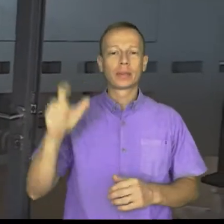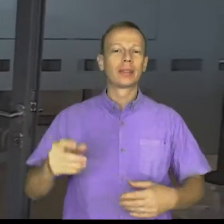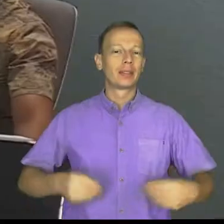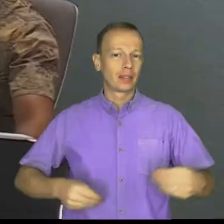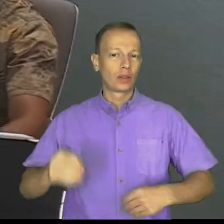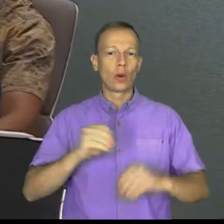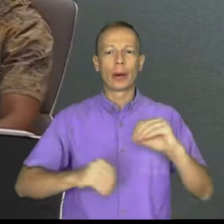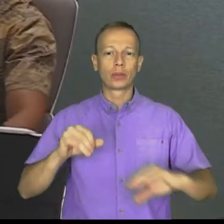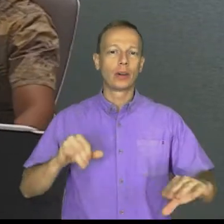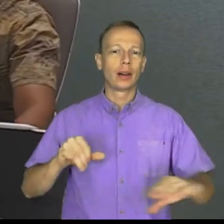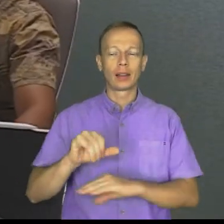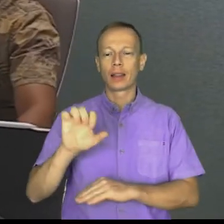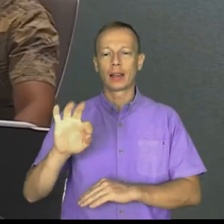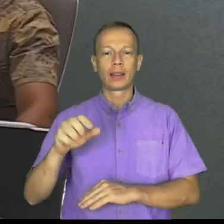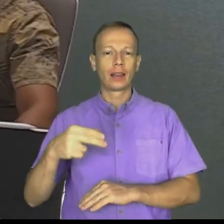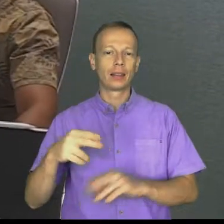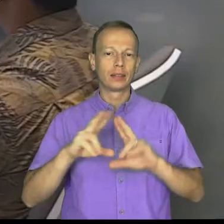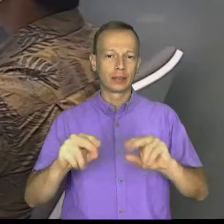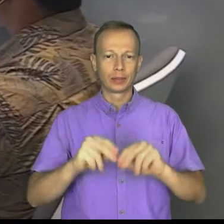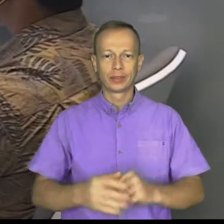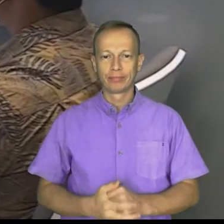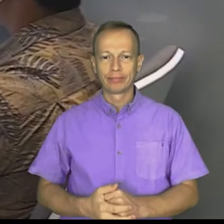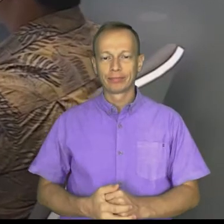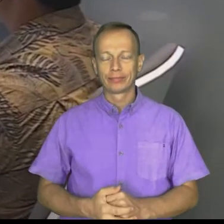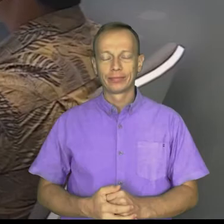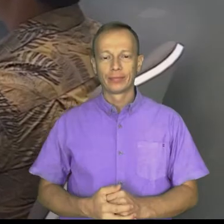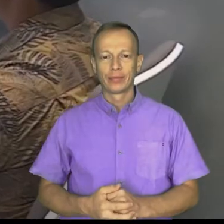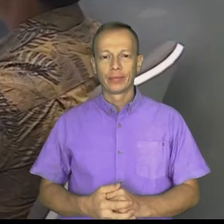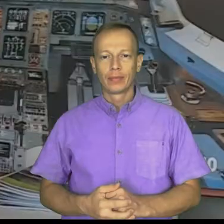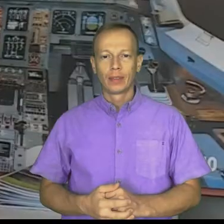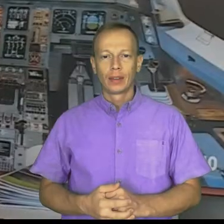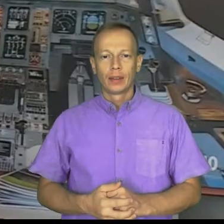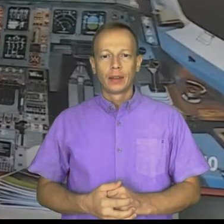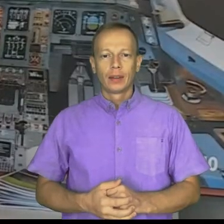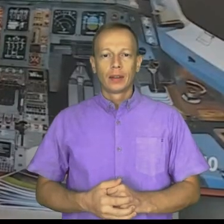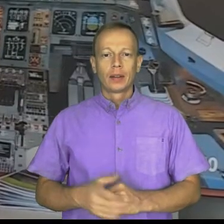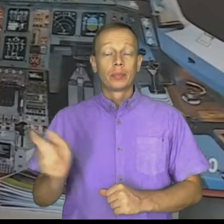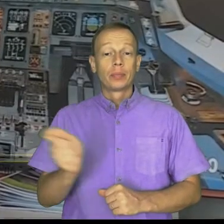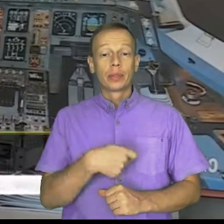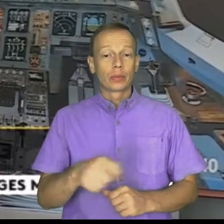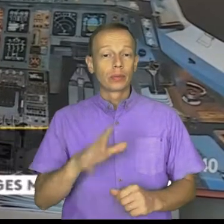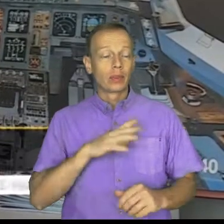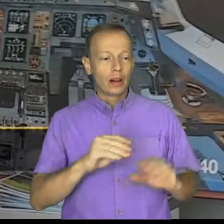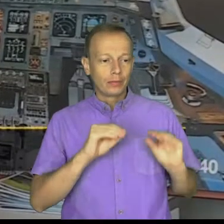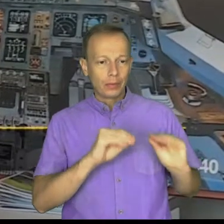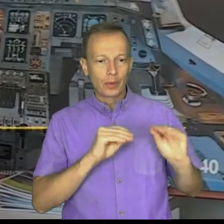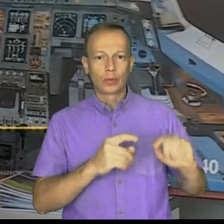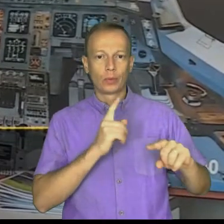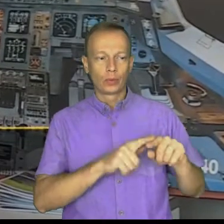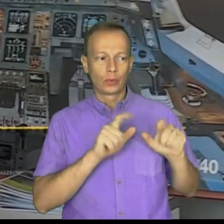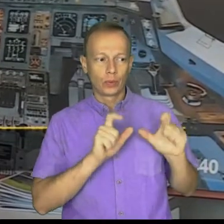aériennes ATN, au micro de Caroline Fari et Hiro Terorotoa. Il y a des phases de contrôle et d'instruction au